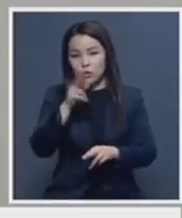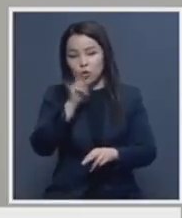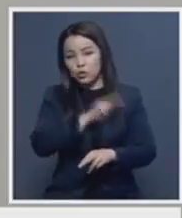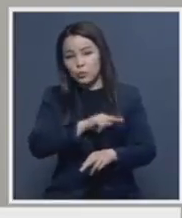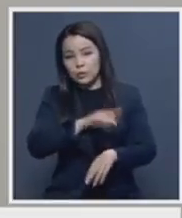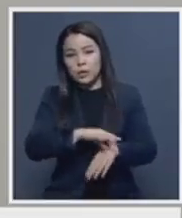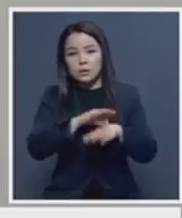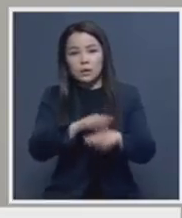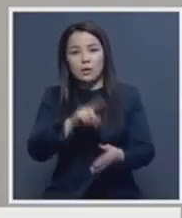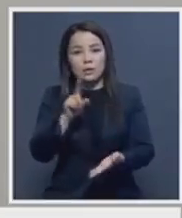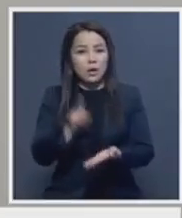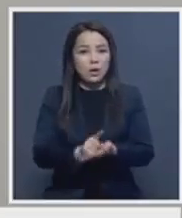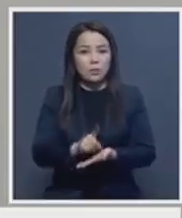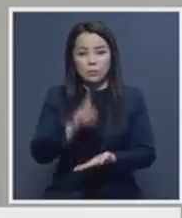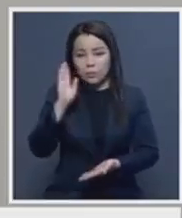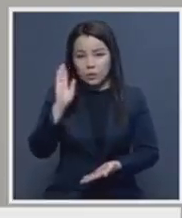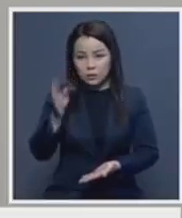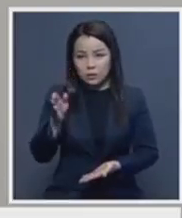істеткіземіз.